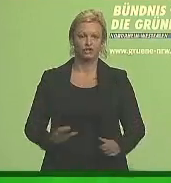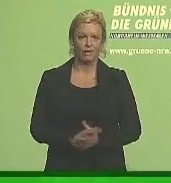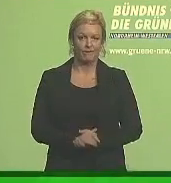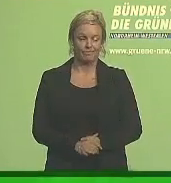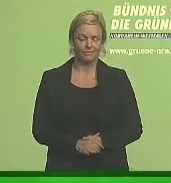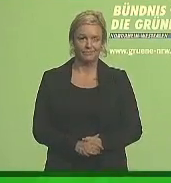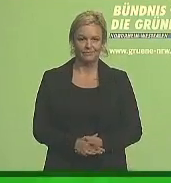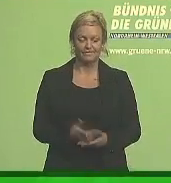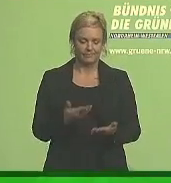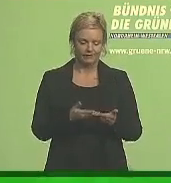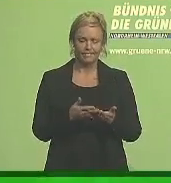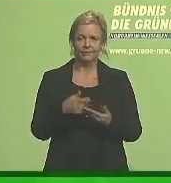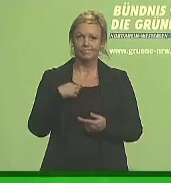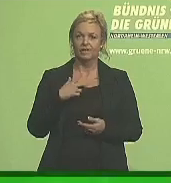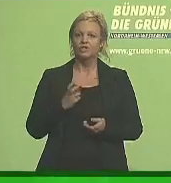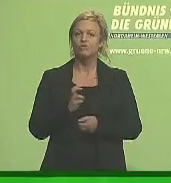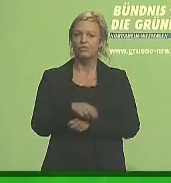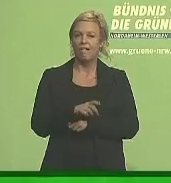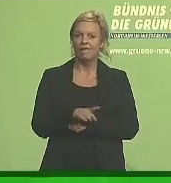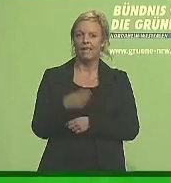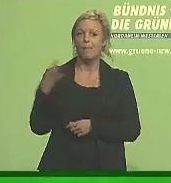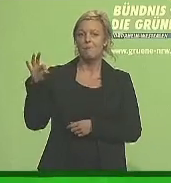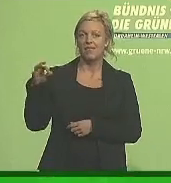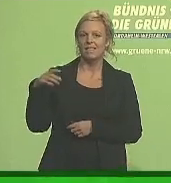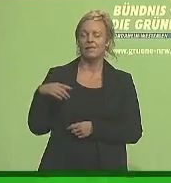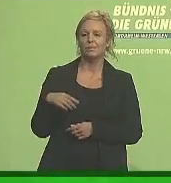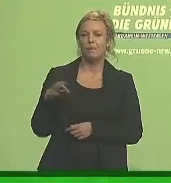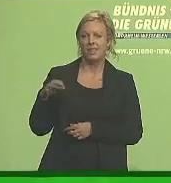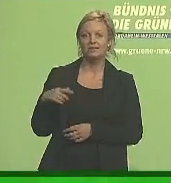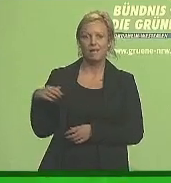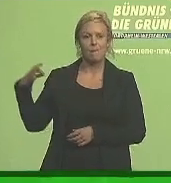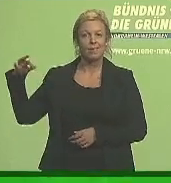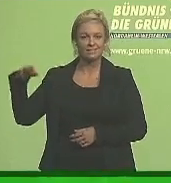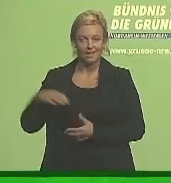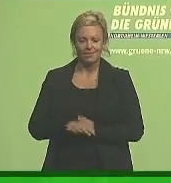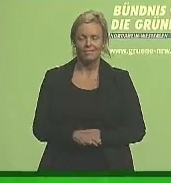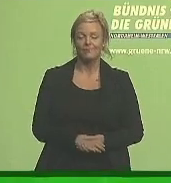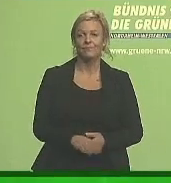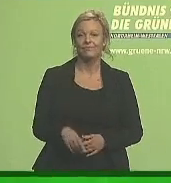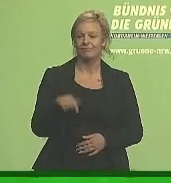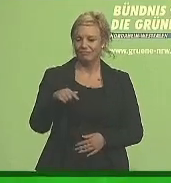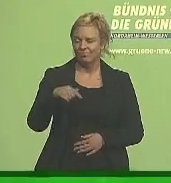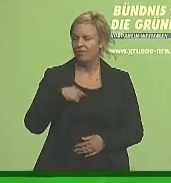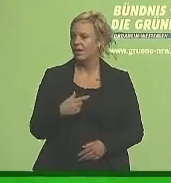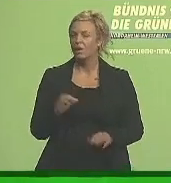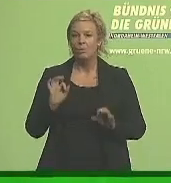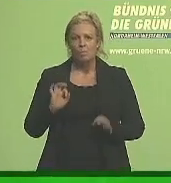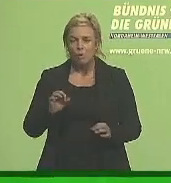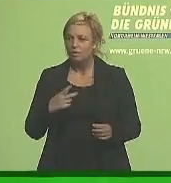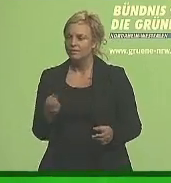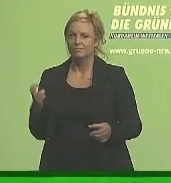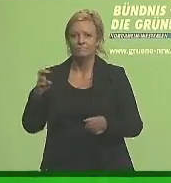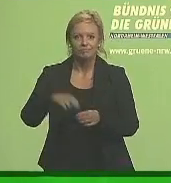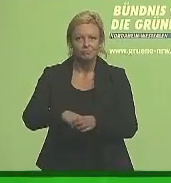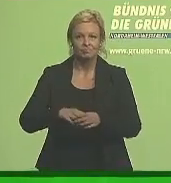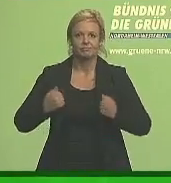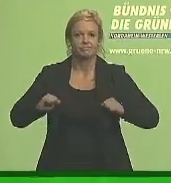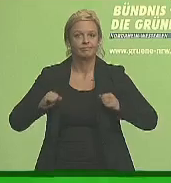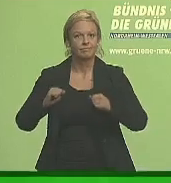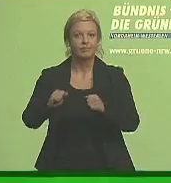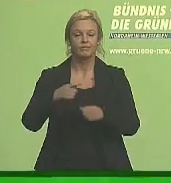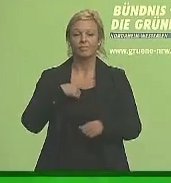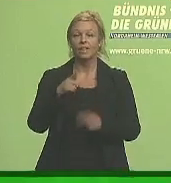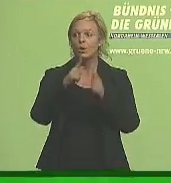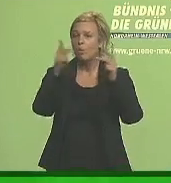als stellvertretende Ministerpräsidentin gemeldet, das müssen wir mit Leben füllen und das können wir mit Leben füllen. Wir haben nämlich nicht nur gut vernetzte